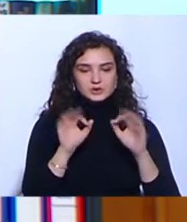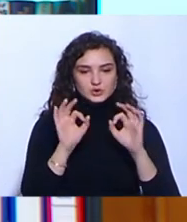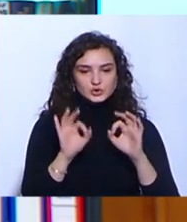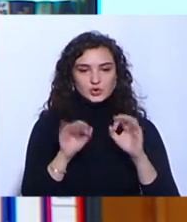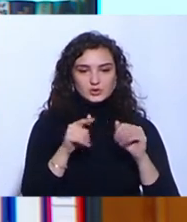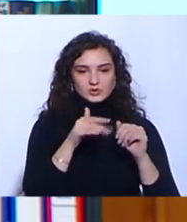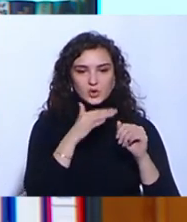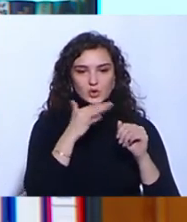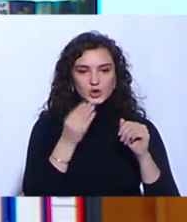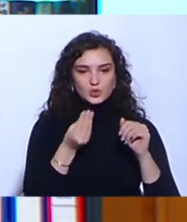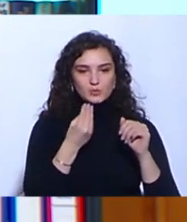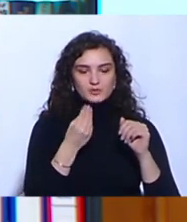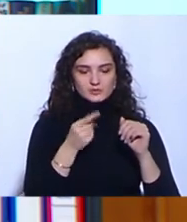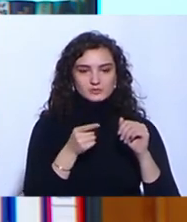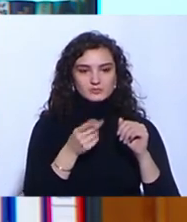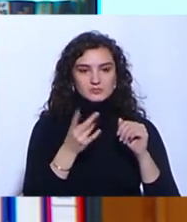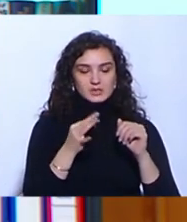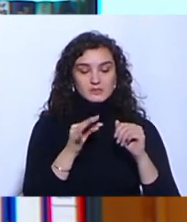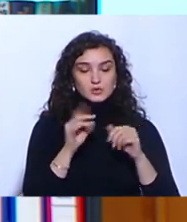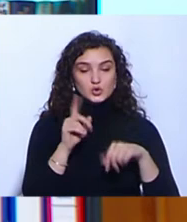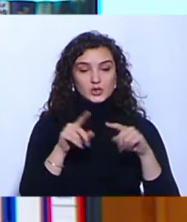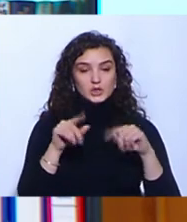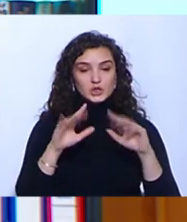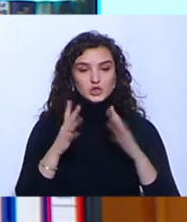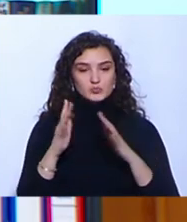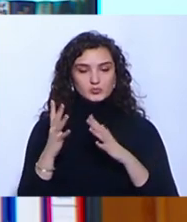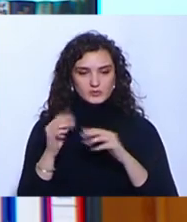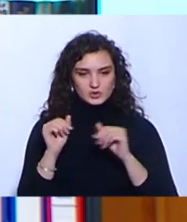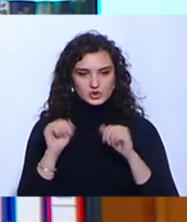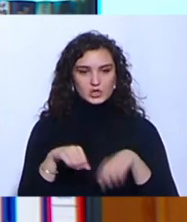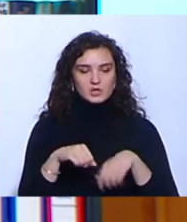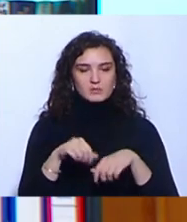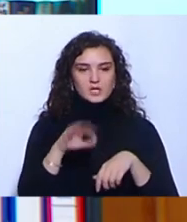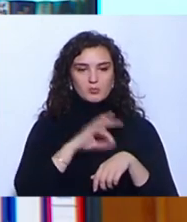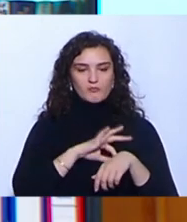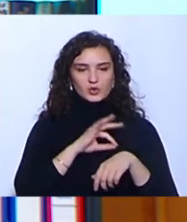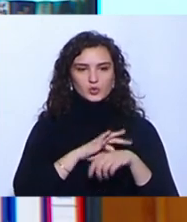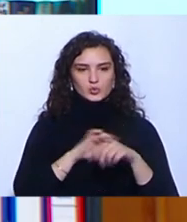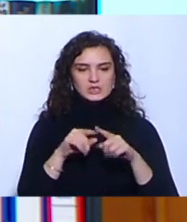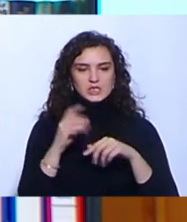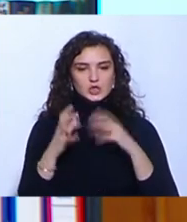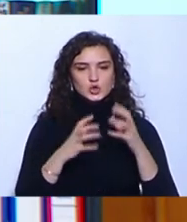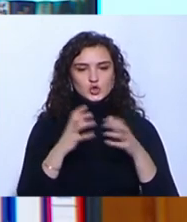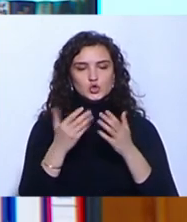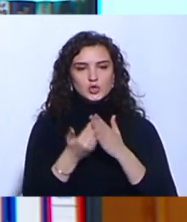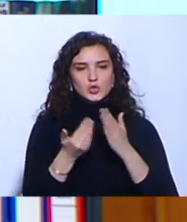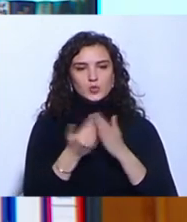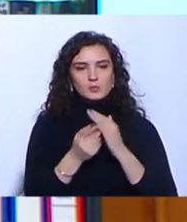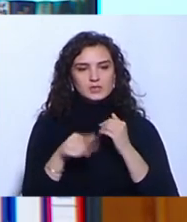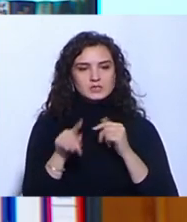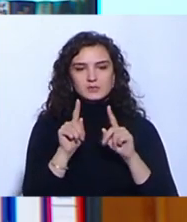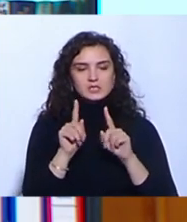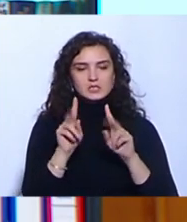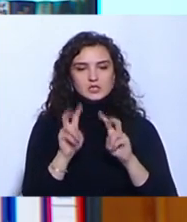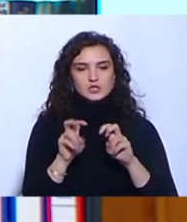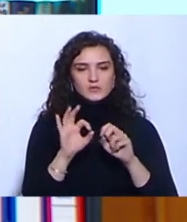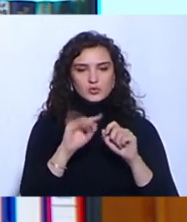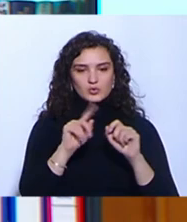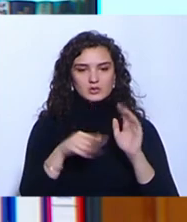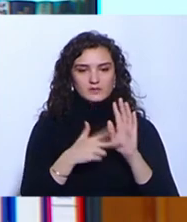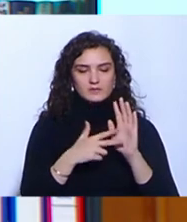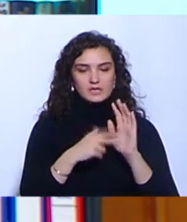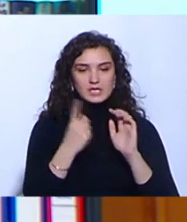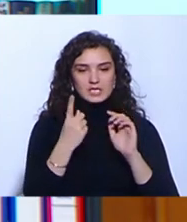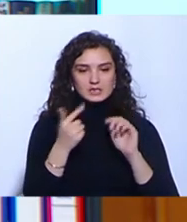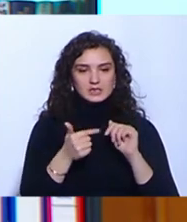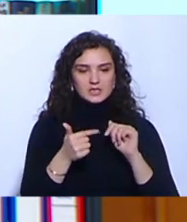ოპტიმალურ რაოდენობას. თუმცა ზოგიერთ შემთხვევაში თამამად შეიძლება გამოიყენოთ ის საერთაშორისო რეკომენდაცია, რომელიც გულისხმობს